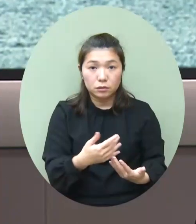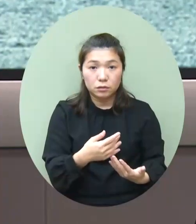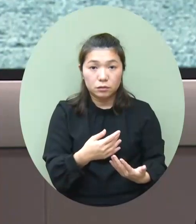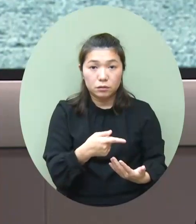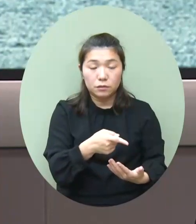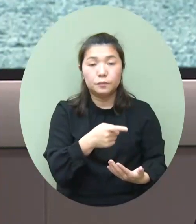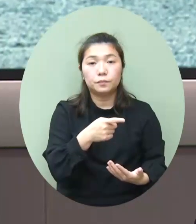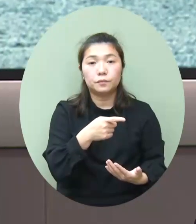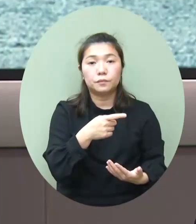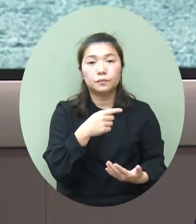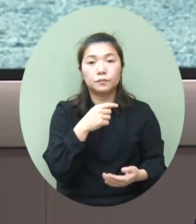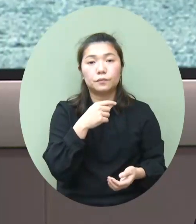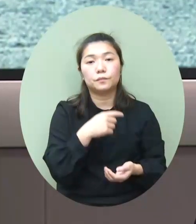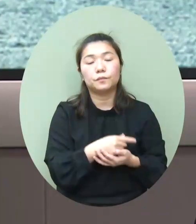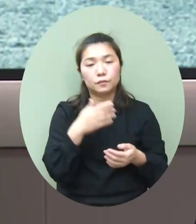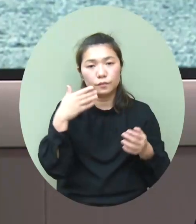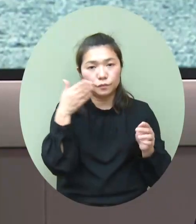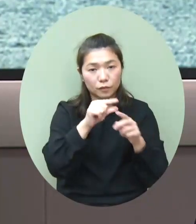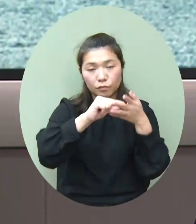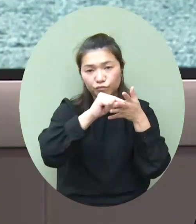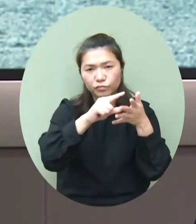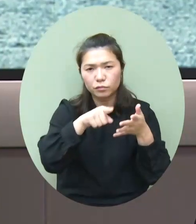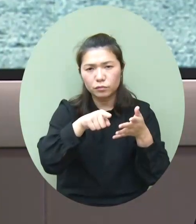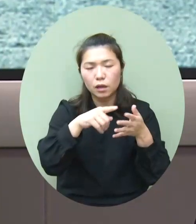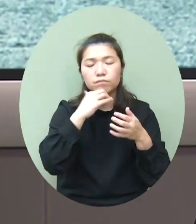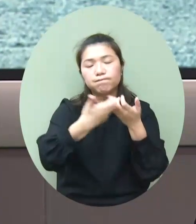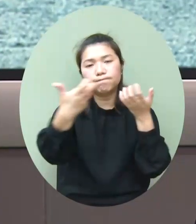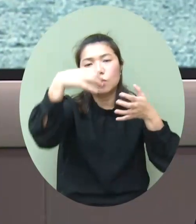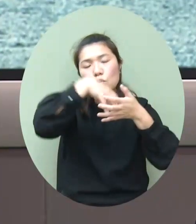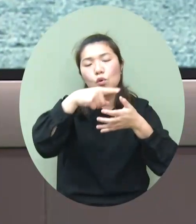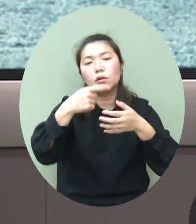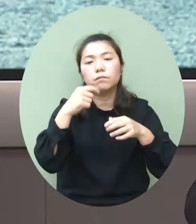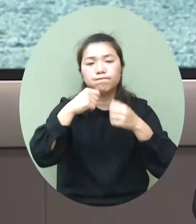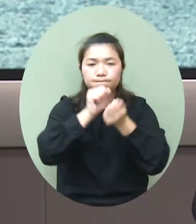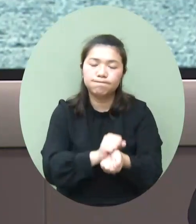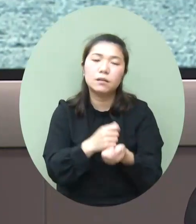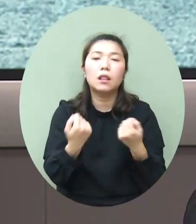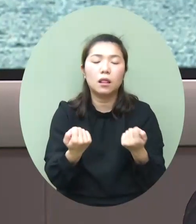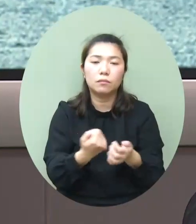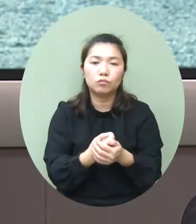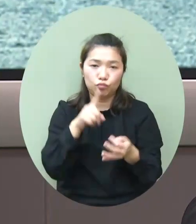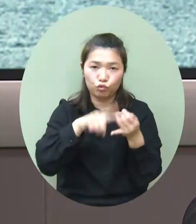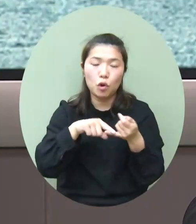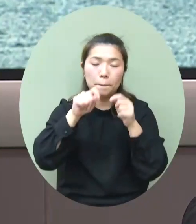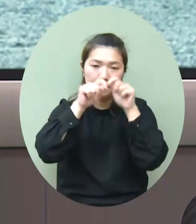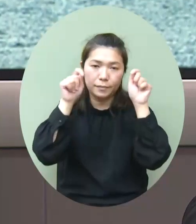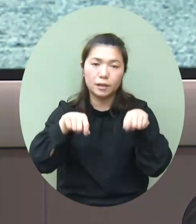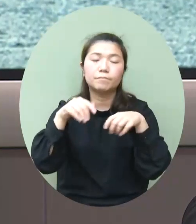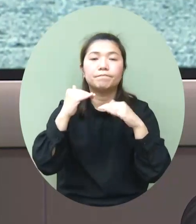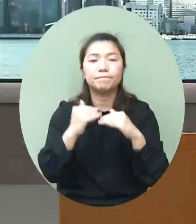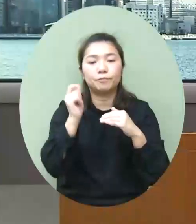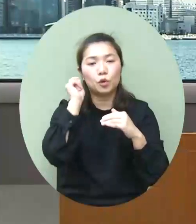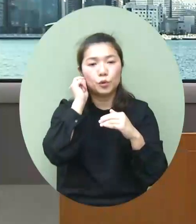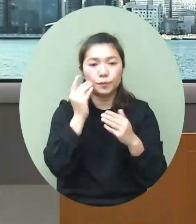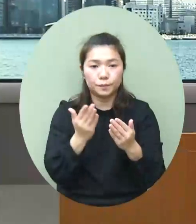求。我们目前做的就是在院舍里面做简易隔离。最后一